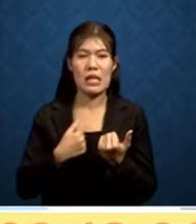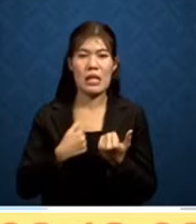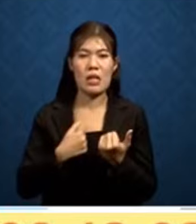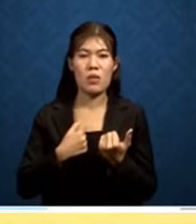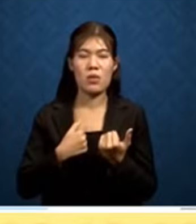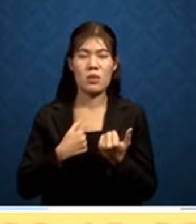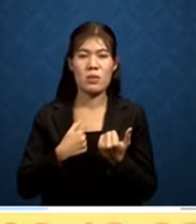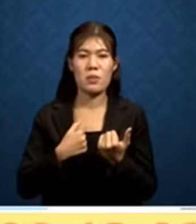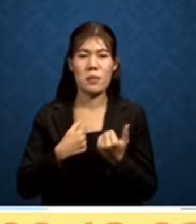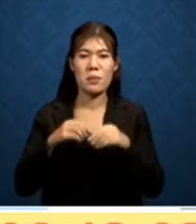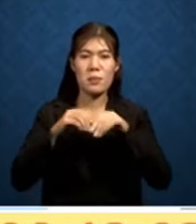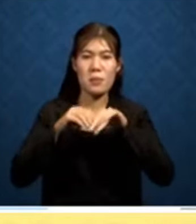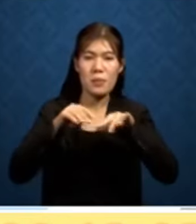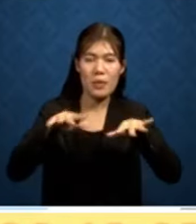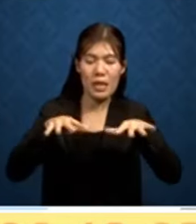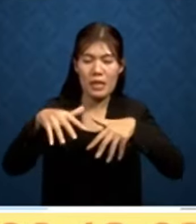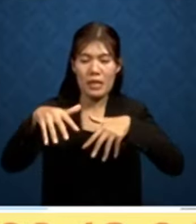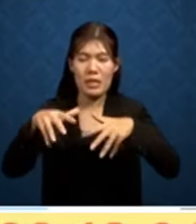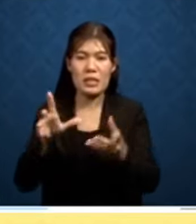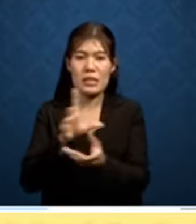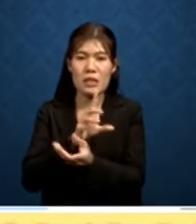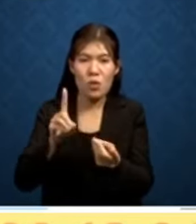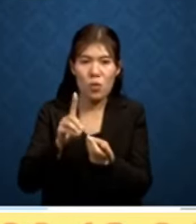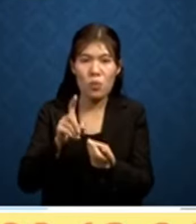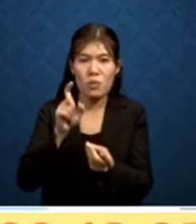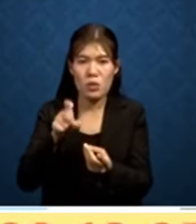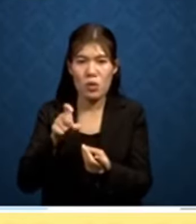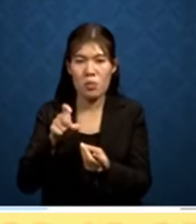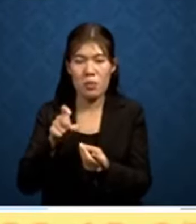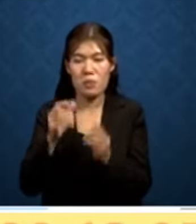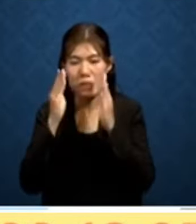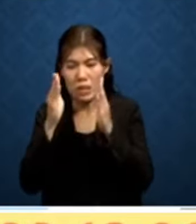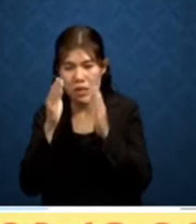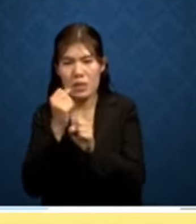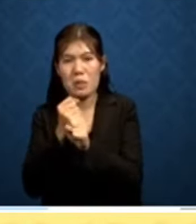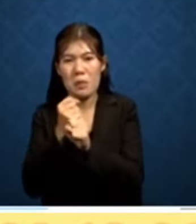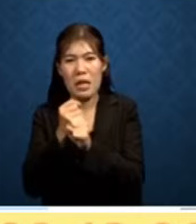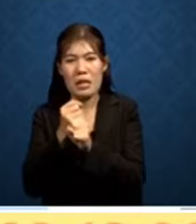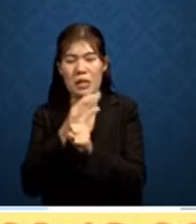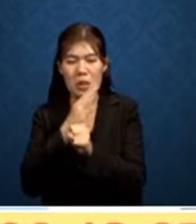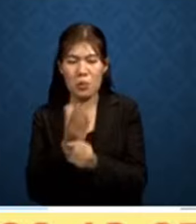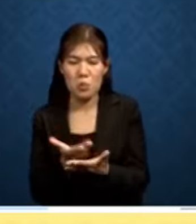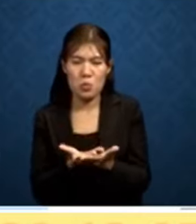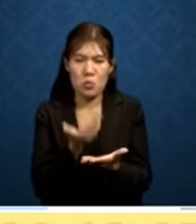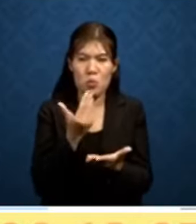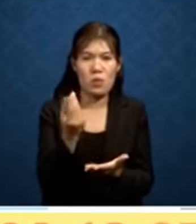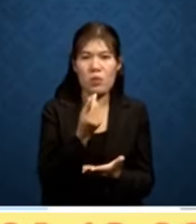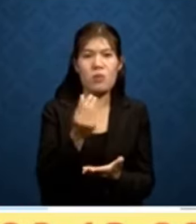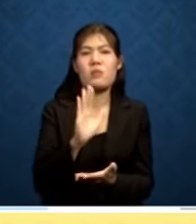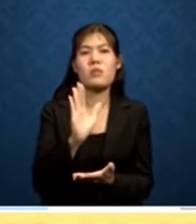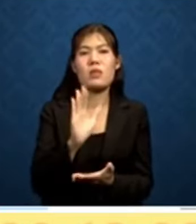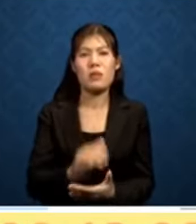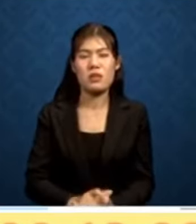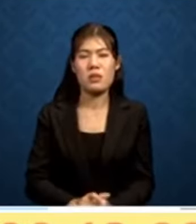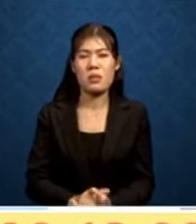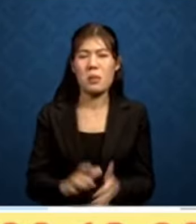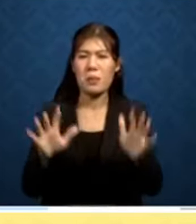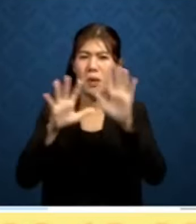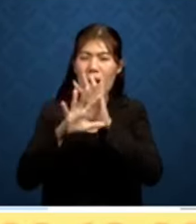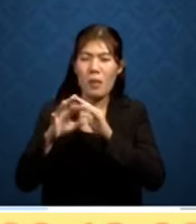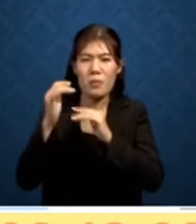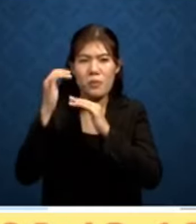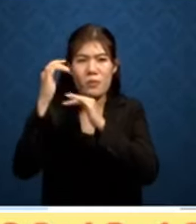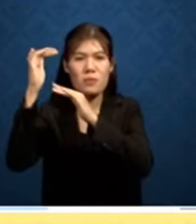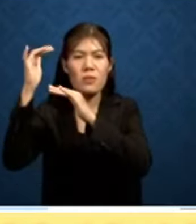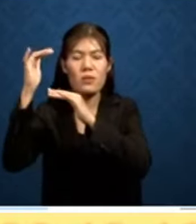ต้องขยันทำงานไม่ได้หวงจะรวยข้ามคืนข้อนี้ฟังดเหมอนเหมอนฝัลนะเหมือนฝัลแต่